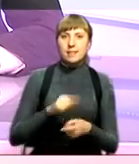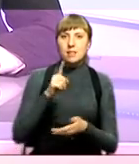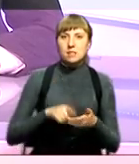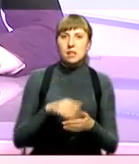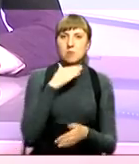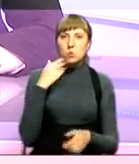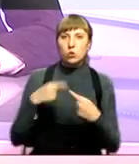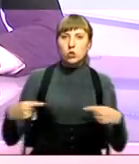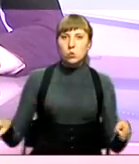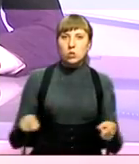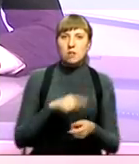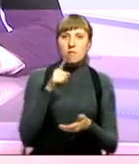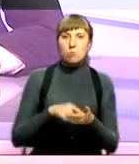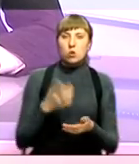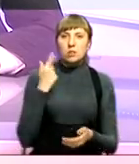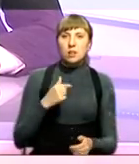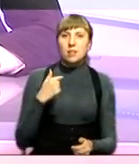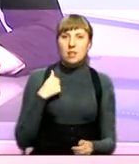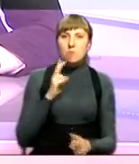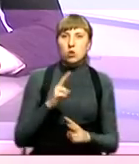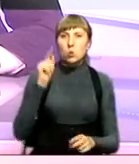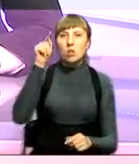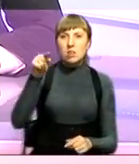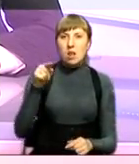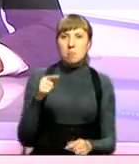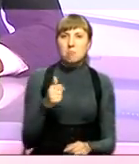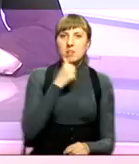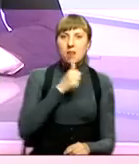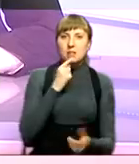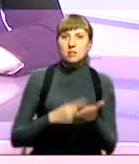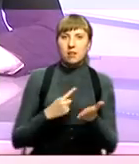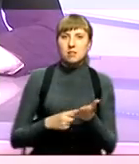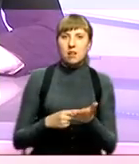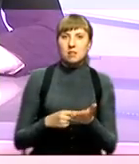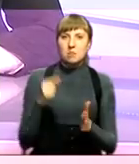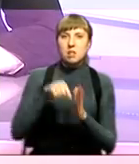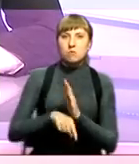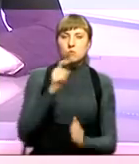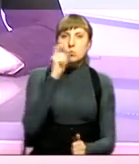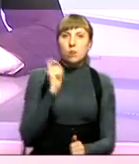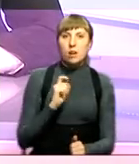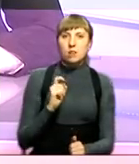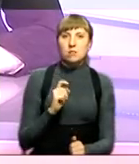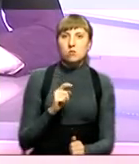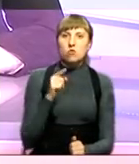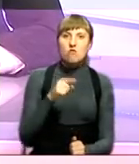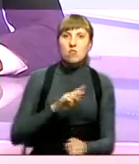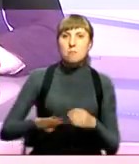других вопросов, когда нам кто-то там с материка пытается доказать, я имею в виду с Украины, что ребята, вы без нас не